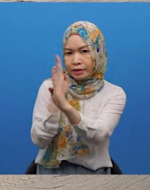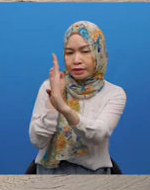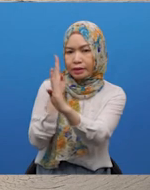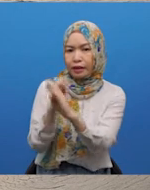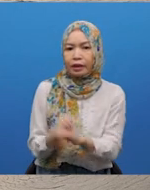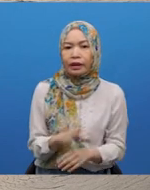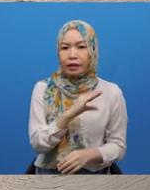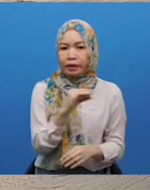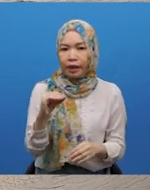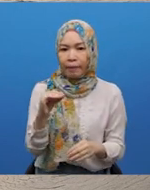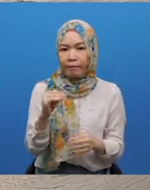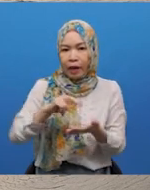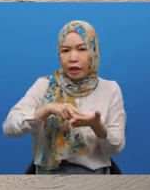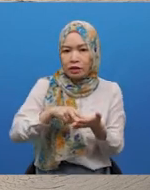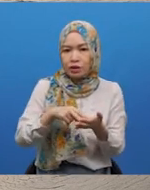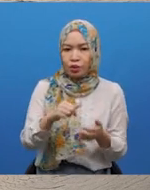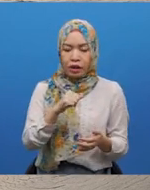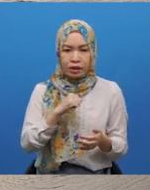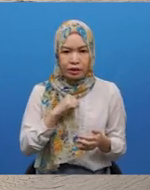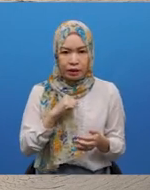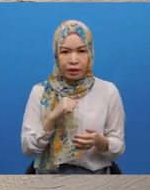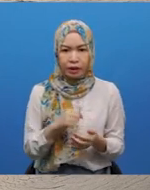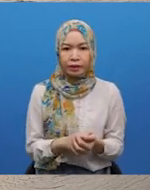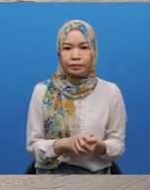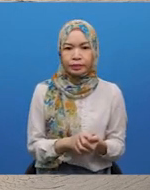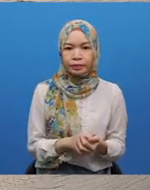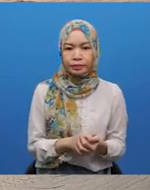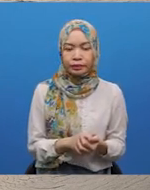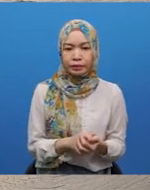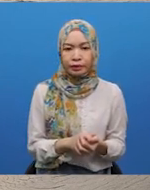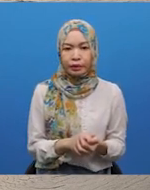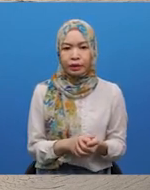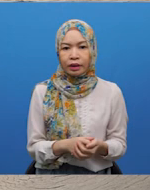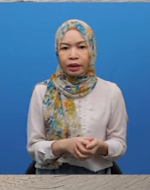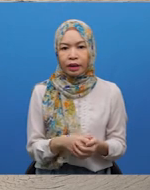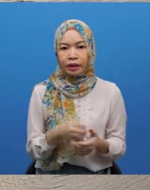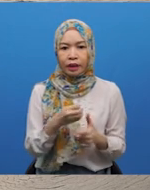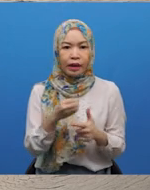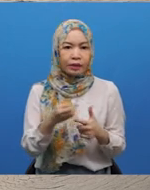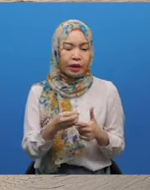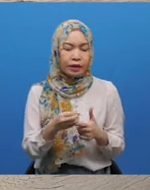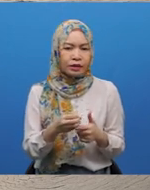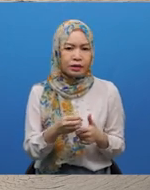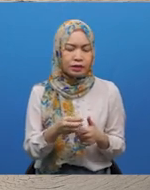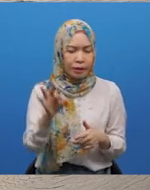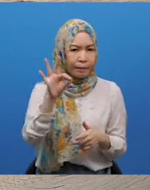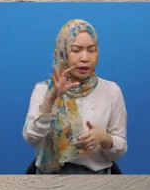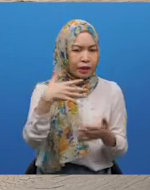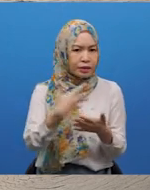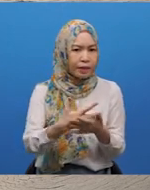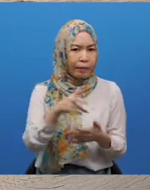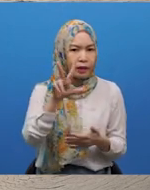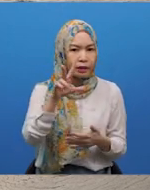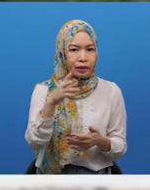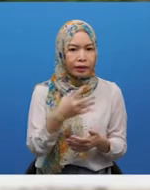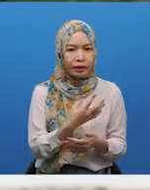maksud. Bilangan suku kata bagi setiap baris adalah antara 9 hingga 13 suku